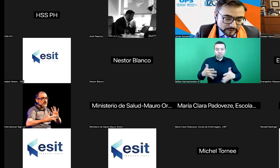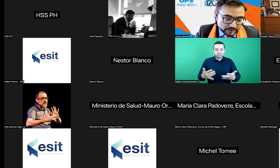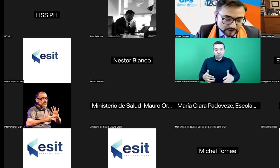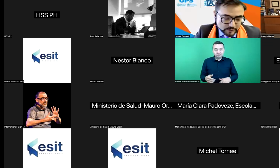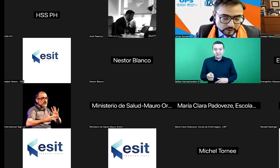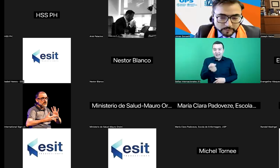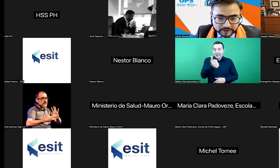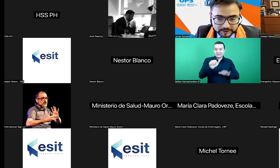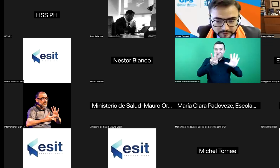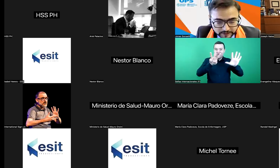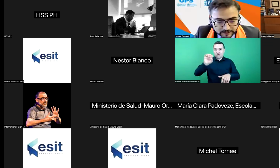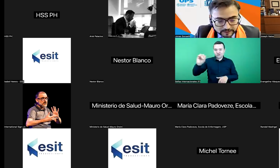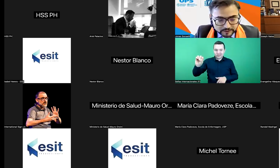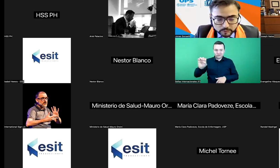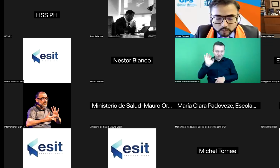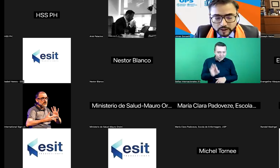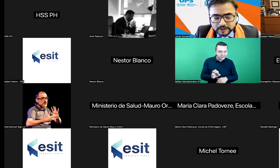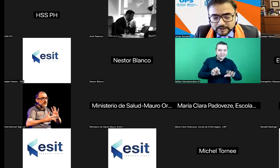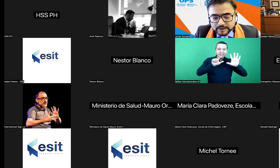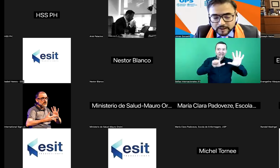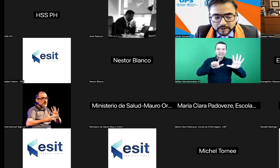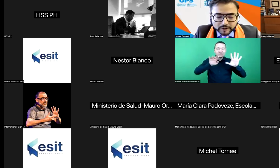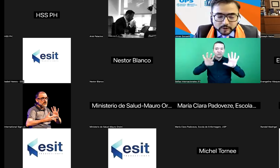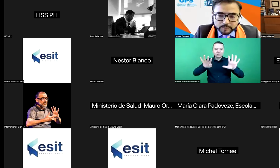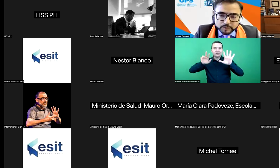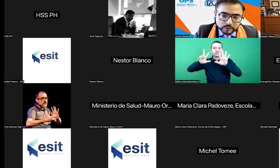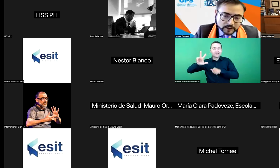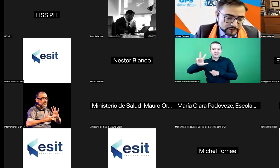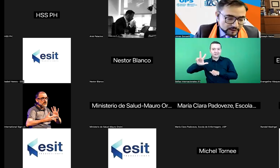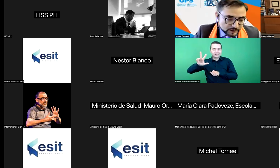saluer les plus de 800 participants